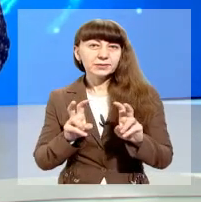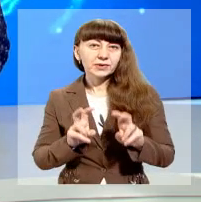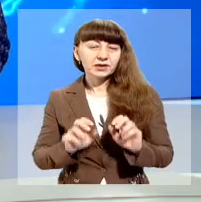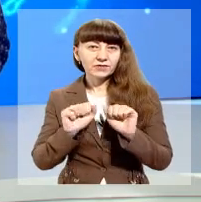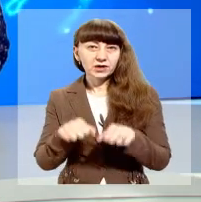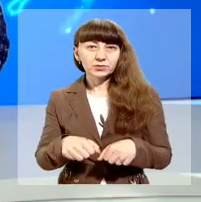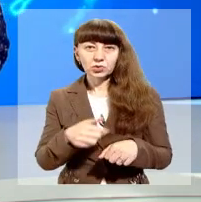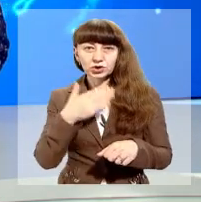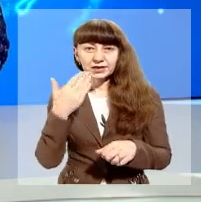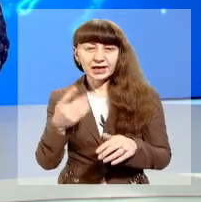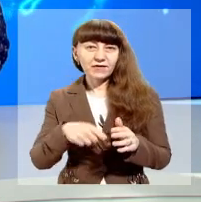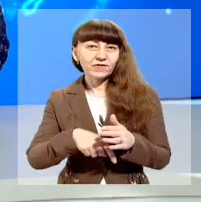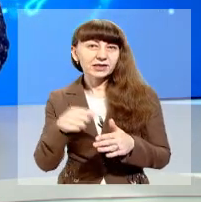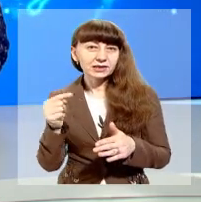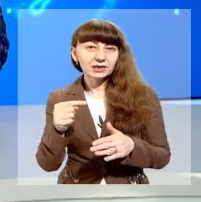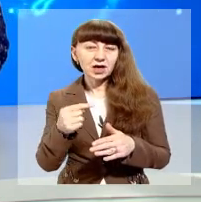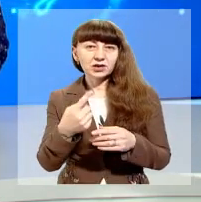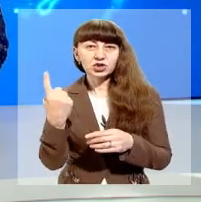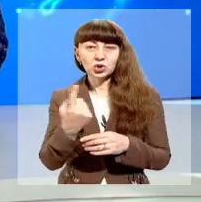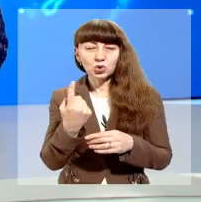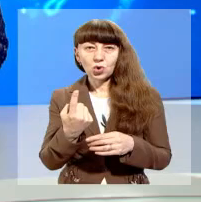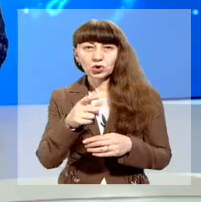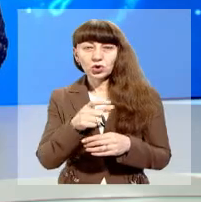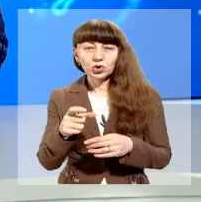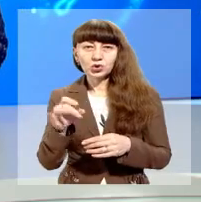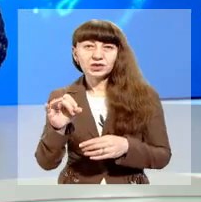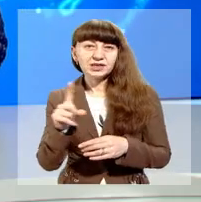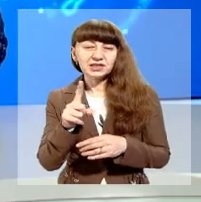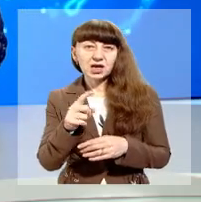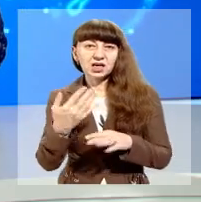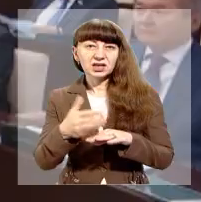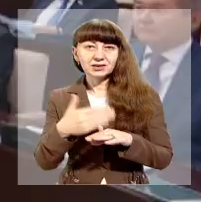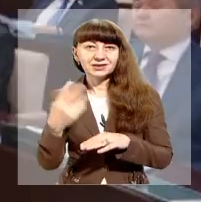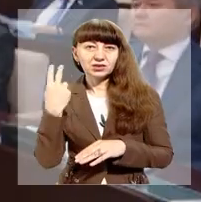возможность не выселять одиноких людей из единственного жилья из-за кредитных долгов.